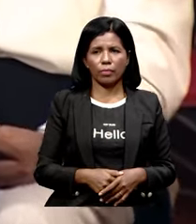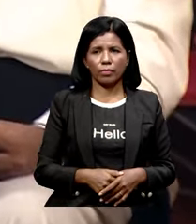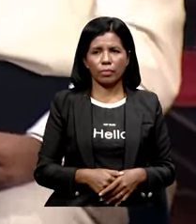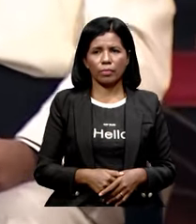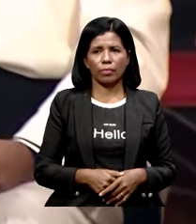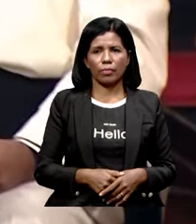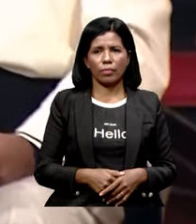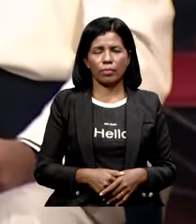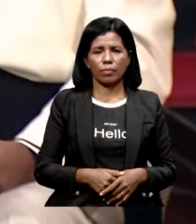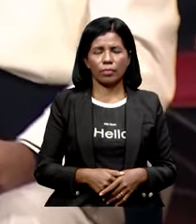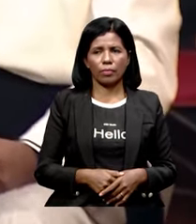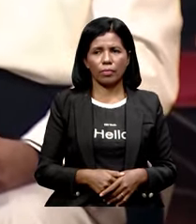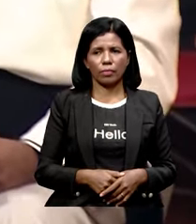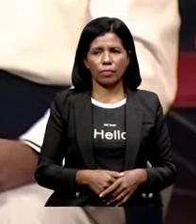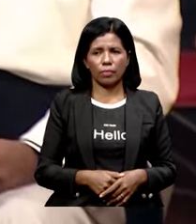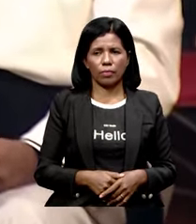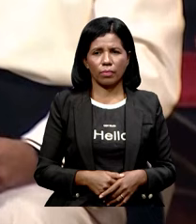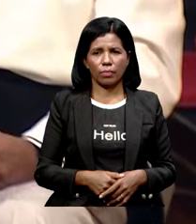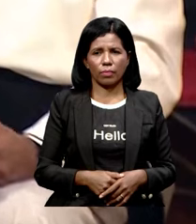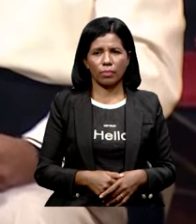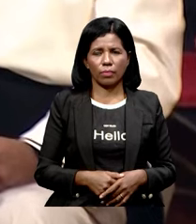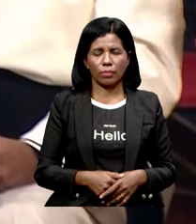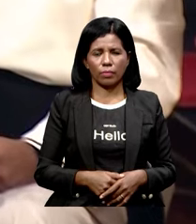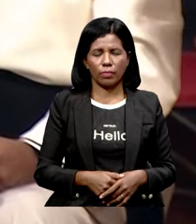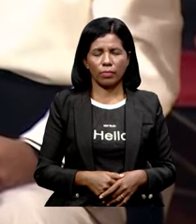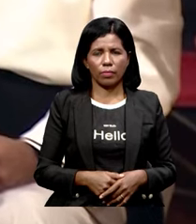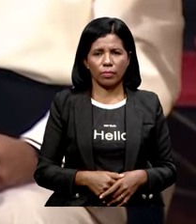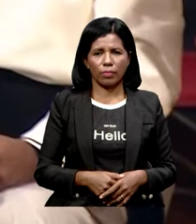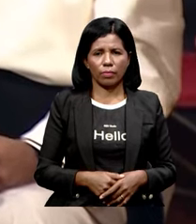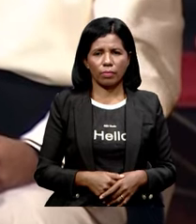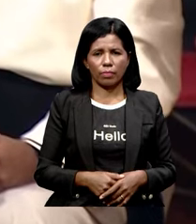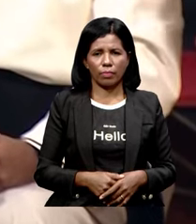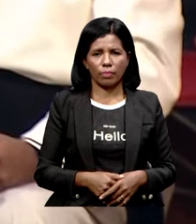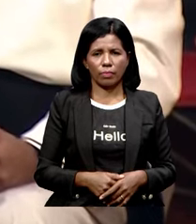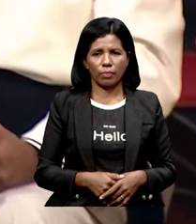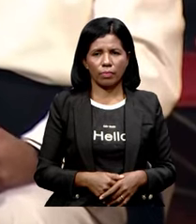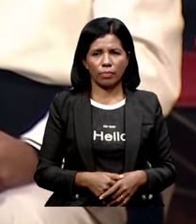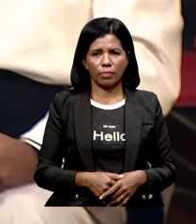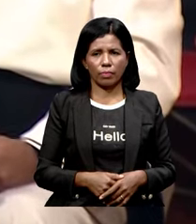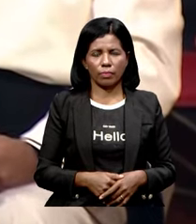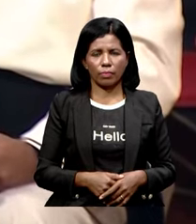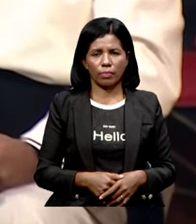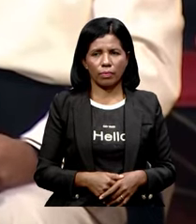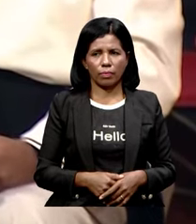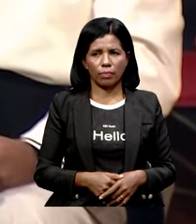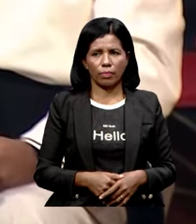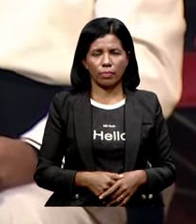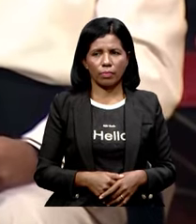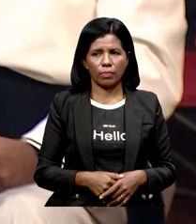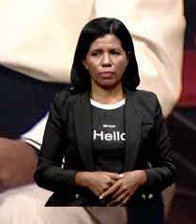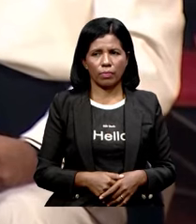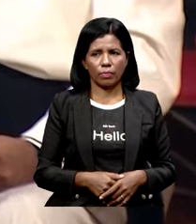Fa ridere così. Ma non dimenticate una cosa, Il diavolo entra dalle